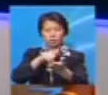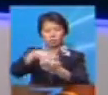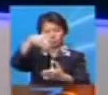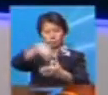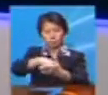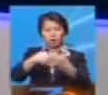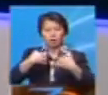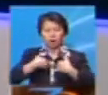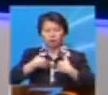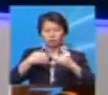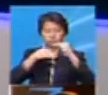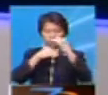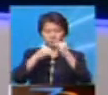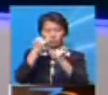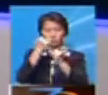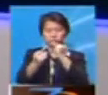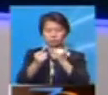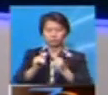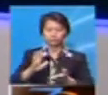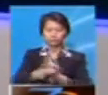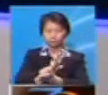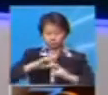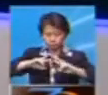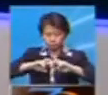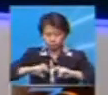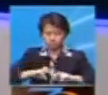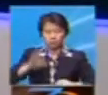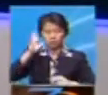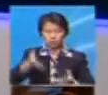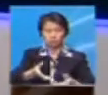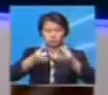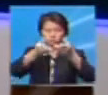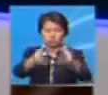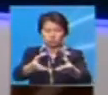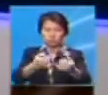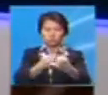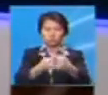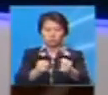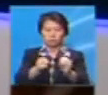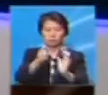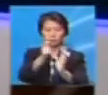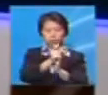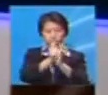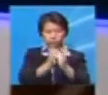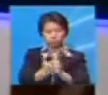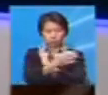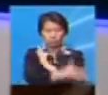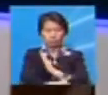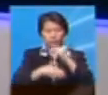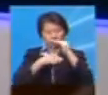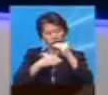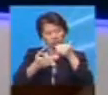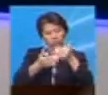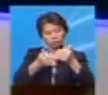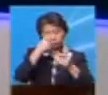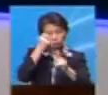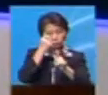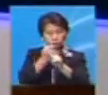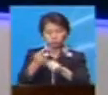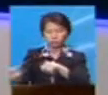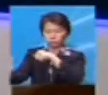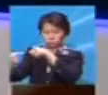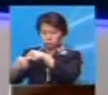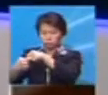Sarawak kini berada di peringkat akhir. Kertas siasatan dijangka diserah kepada Jabatan Peguam Negara dalam tempoh terdekat untuk tujuan